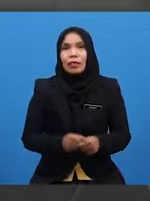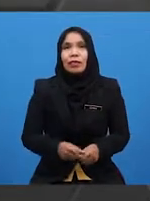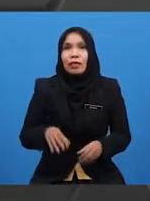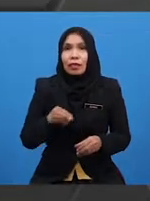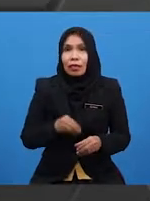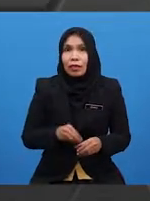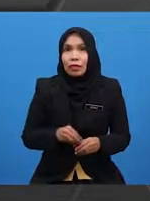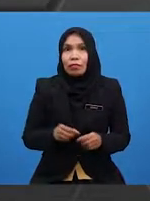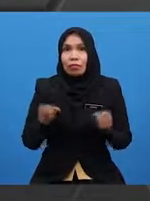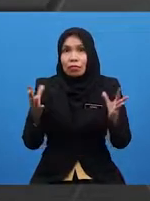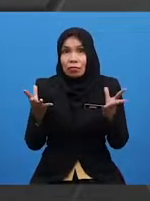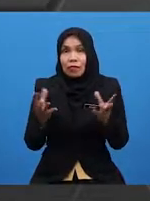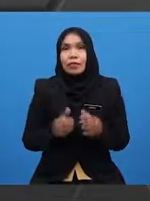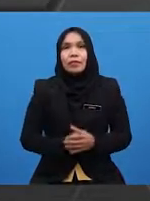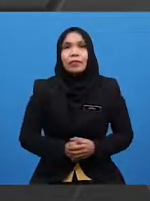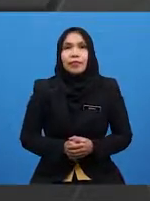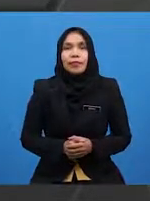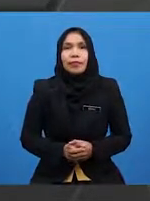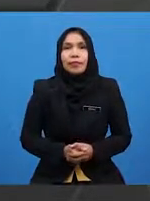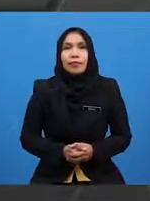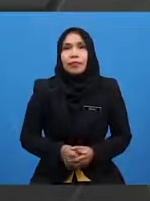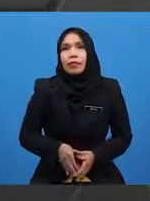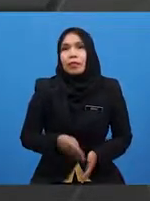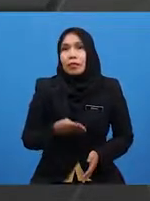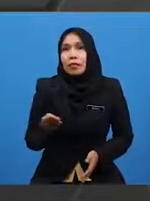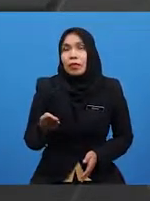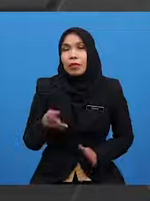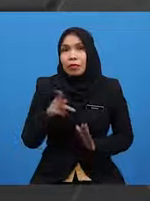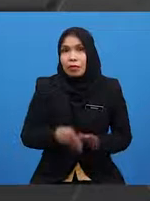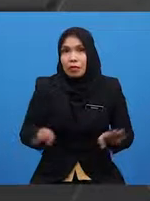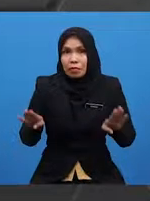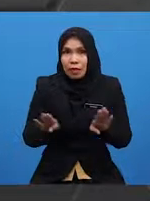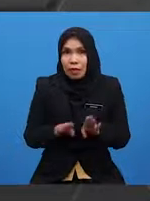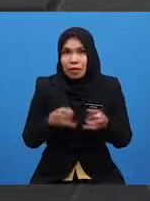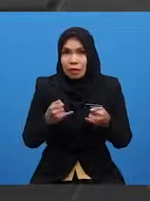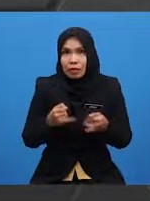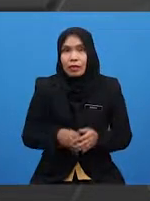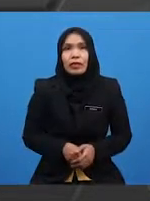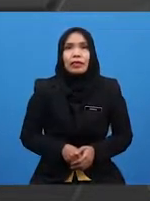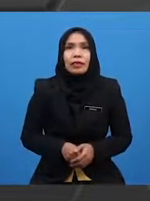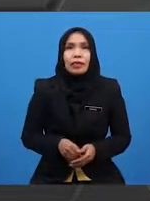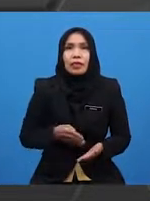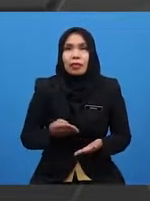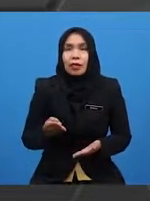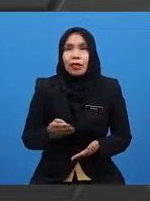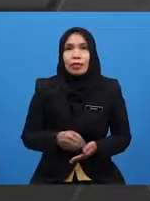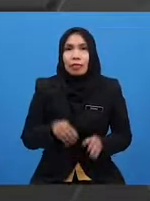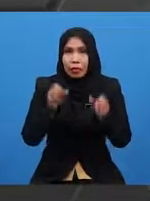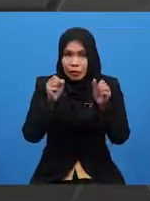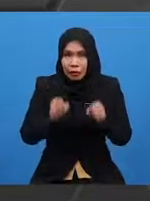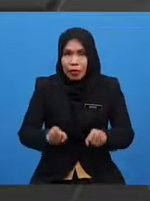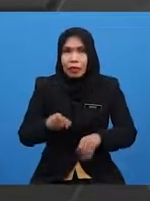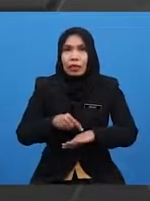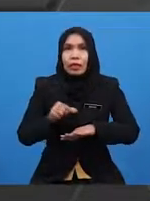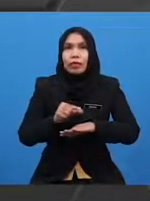instalasi. Bahan: pelbagai jenis bahan boleh digunakan. Alat: